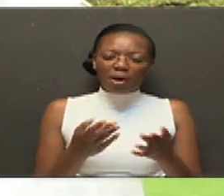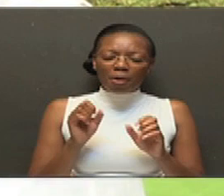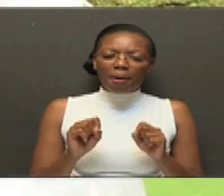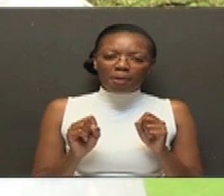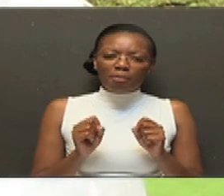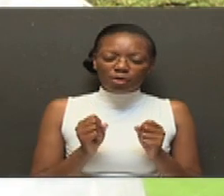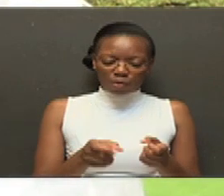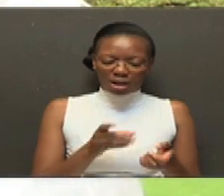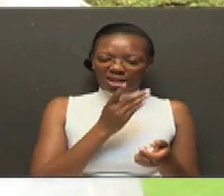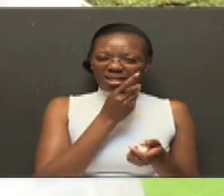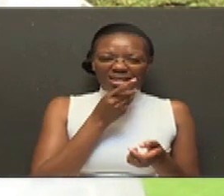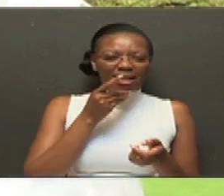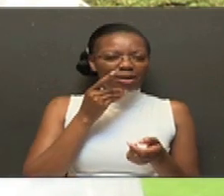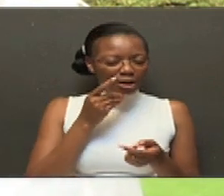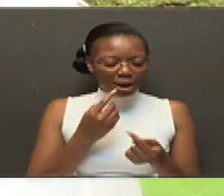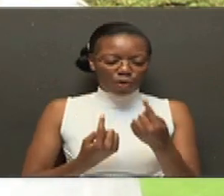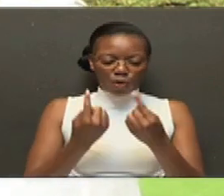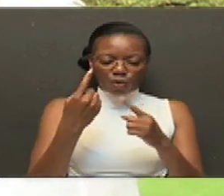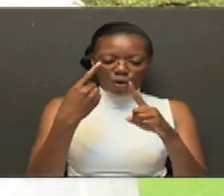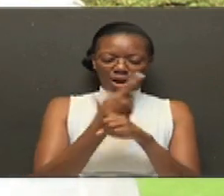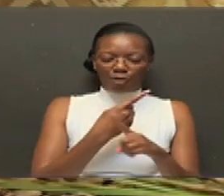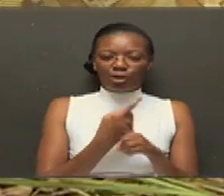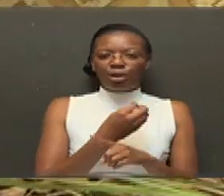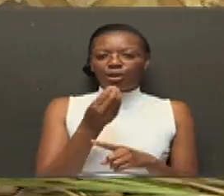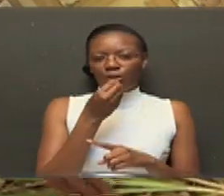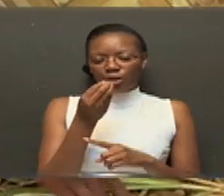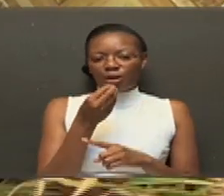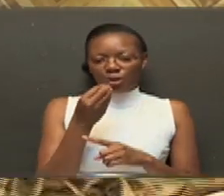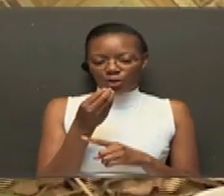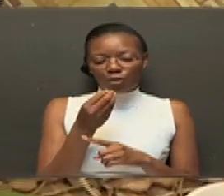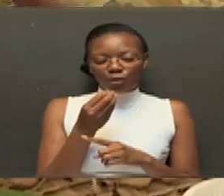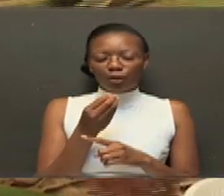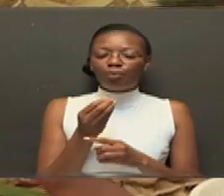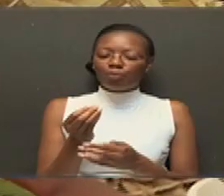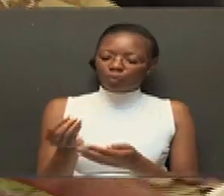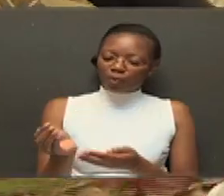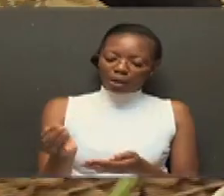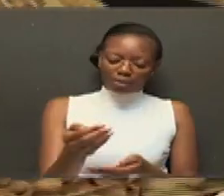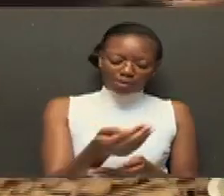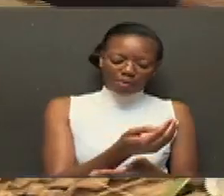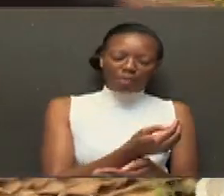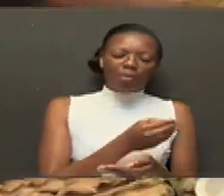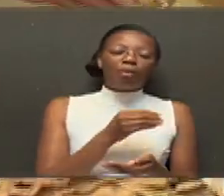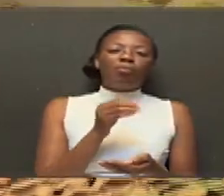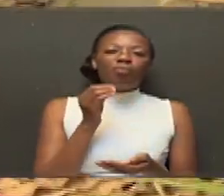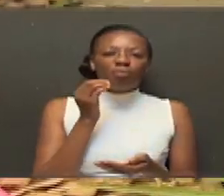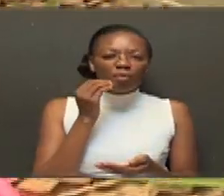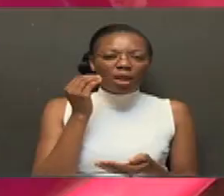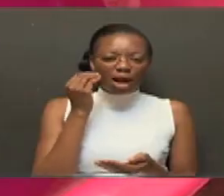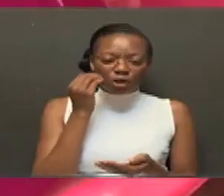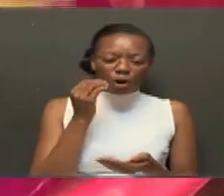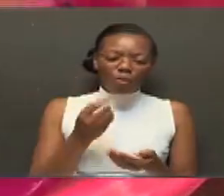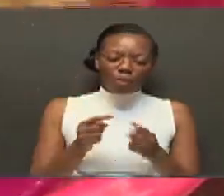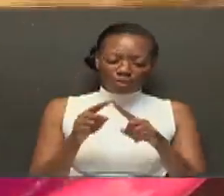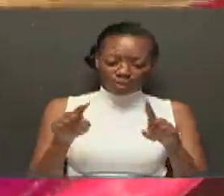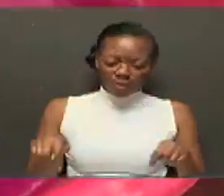kisha tunatengeneza vyakula mbalimbali. Baada ya kuwashika, kazi huwa haishi hapo tu. Wadudu